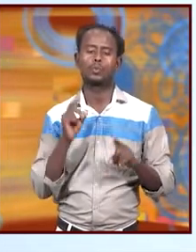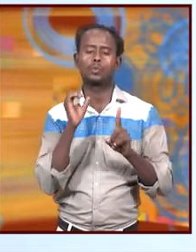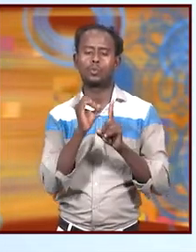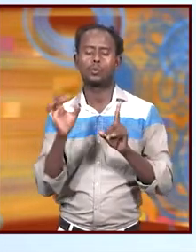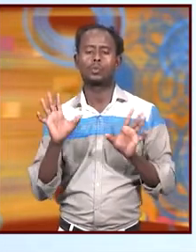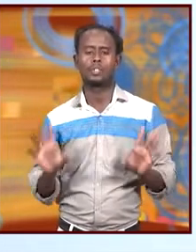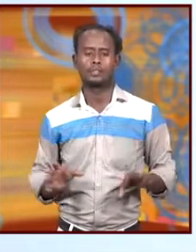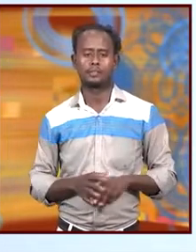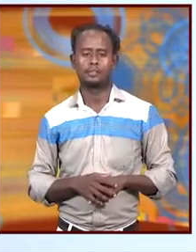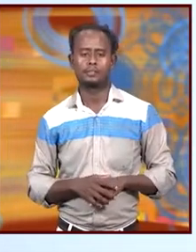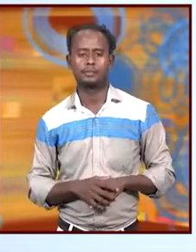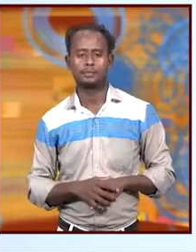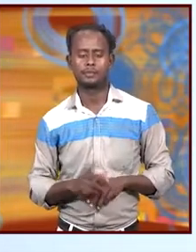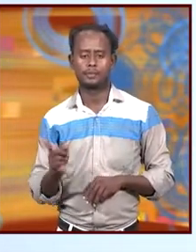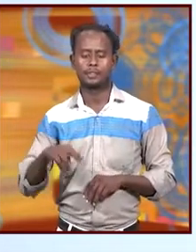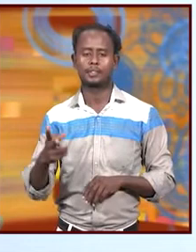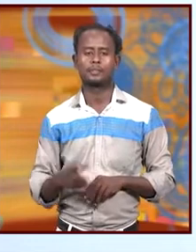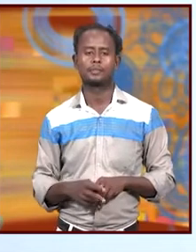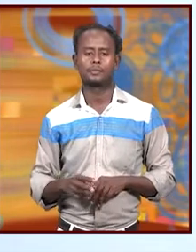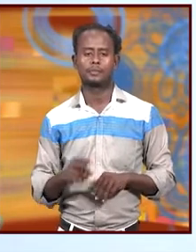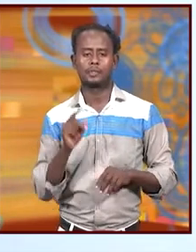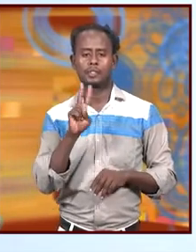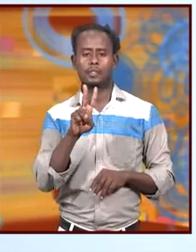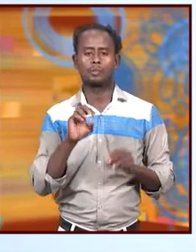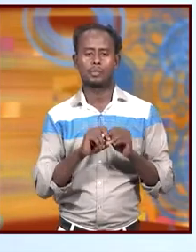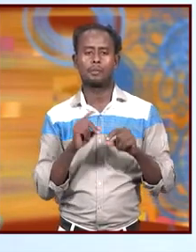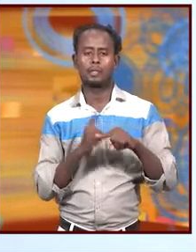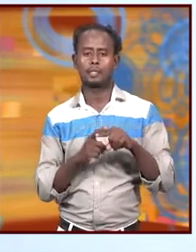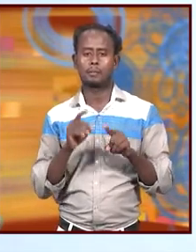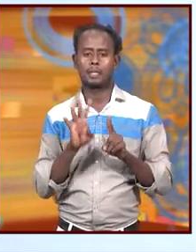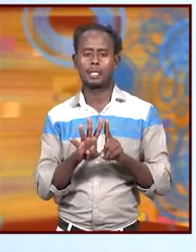100 × 2 = 200. அடுத்து